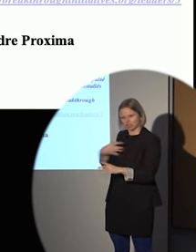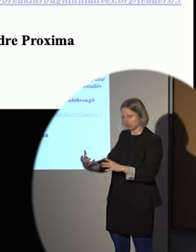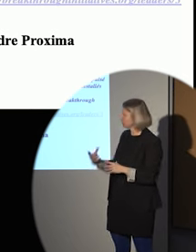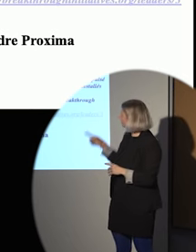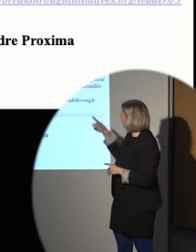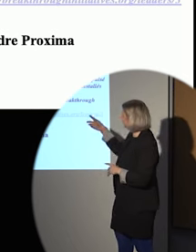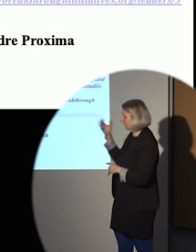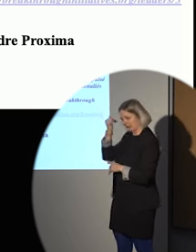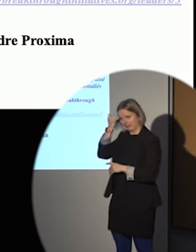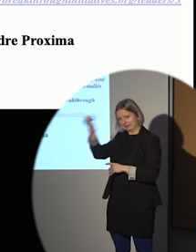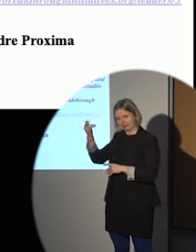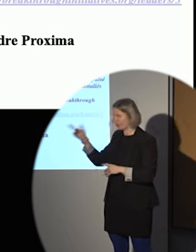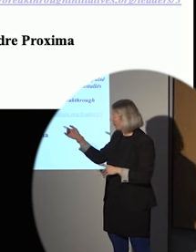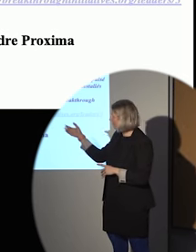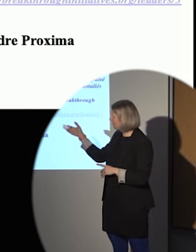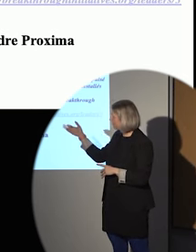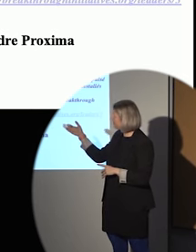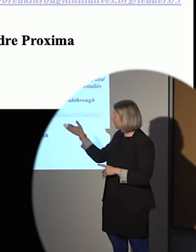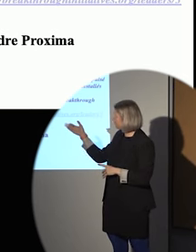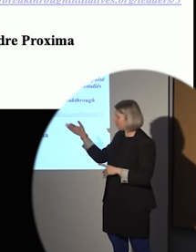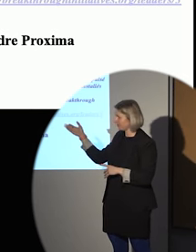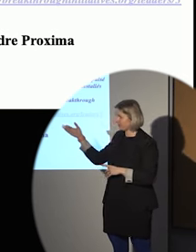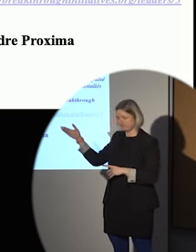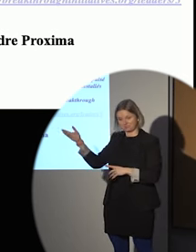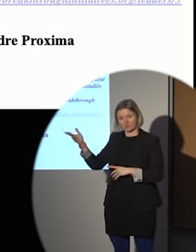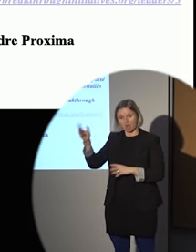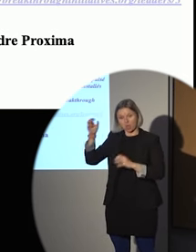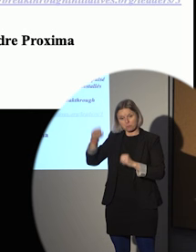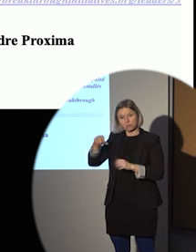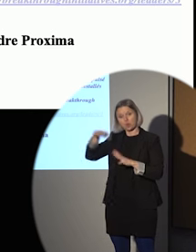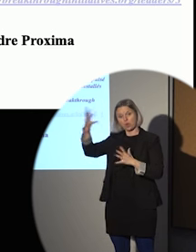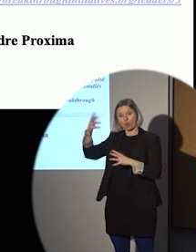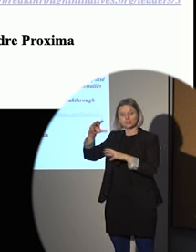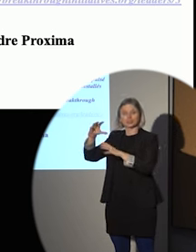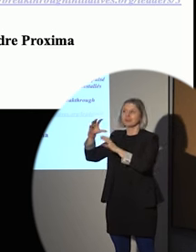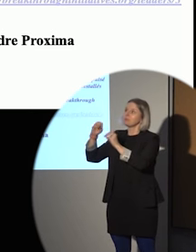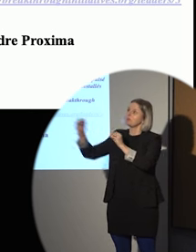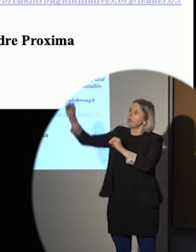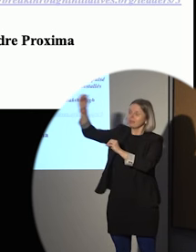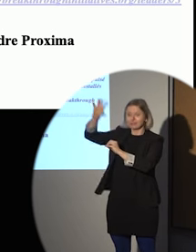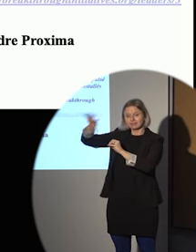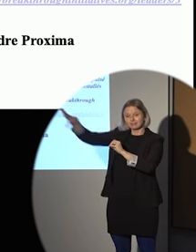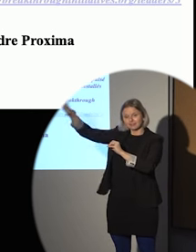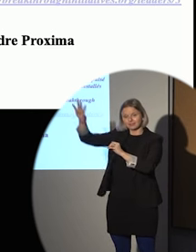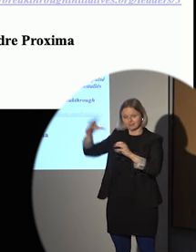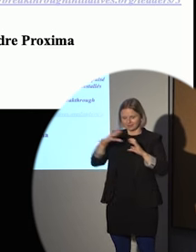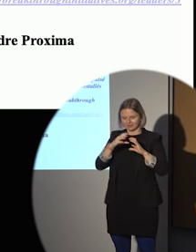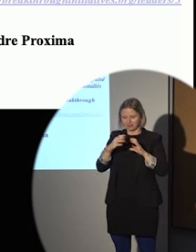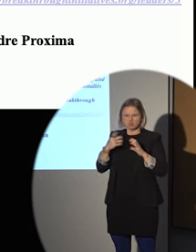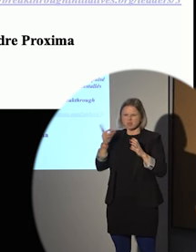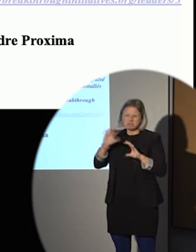L'idée, c'est de pousser, c'est d'aller visiter les planètes extrasolaires, non pas en utilisant des